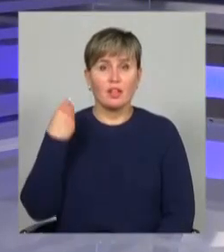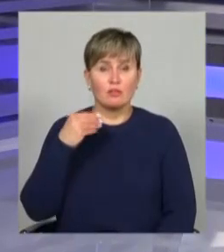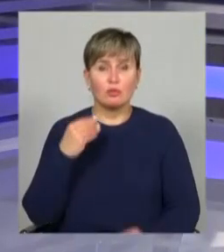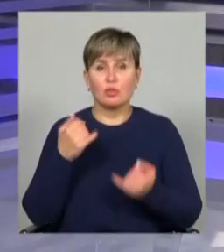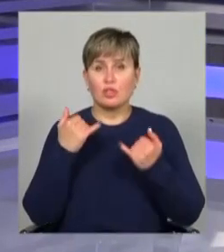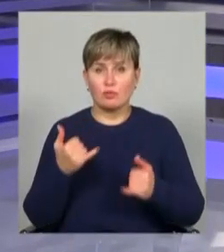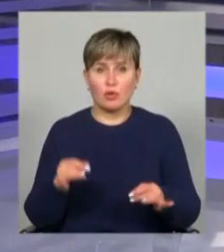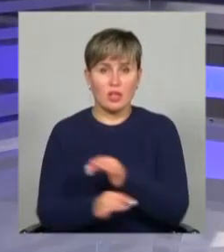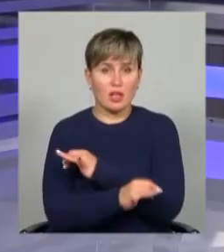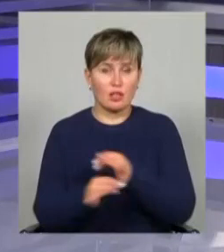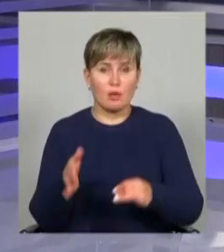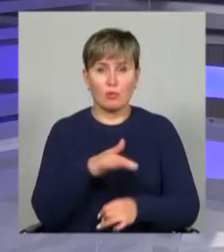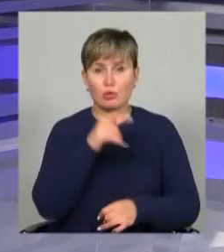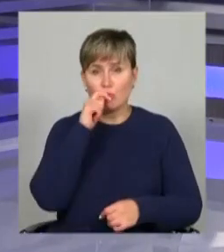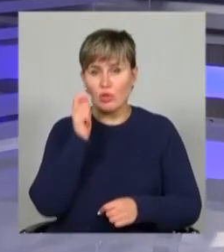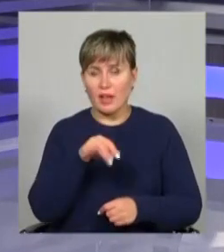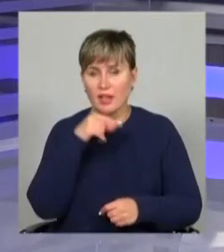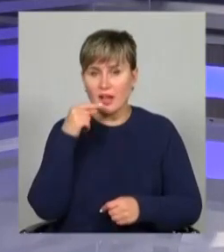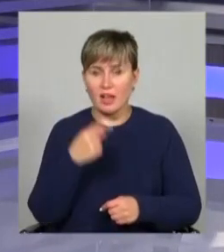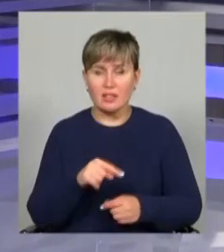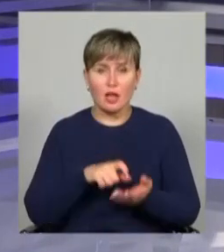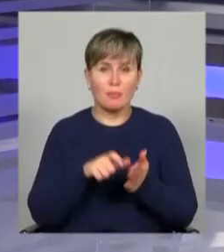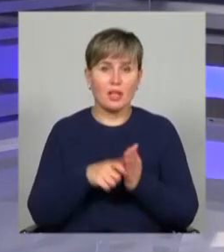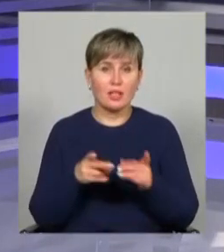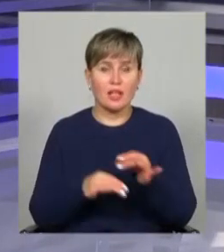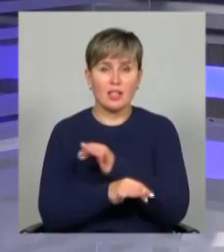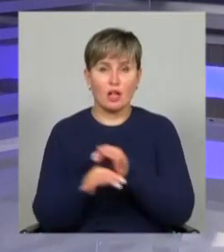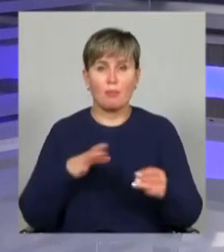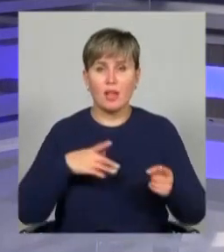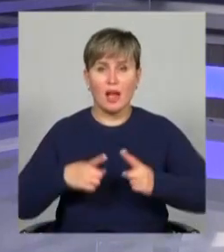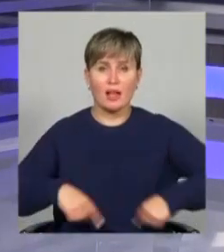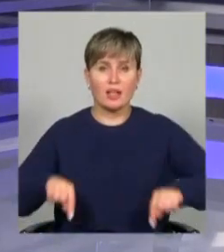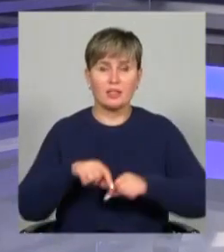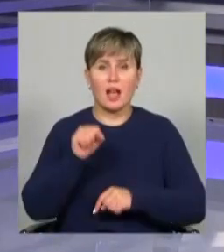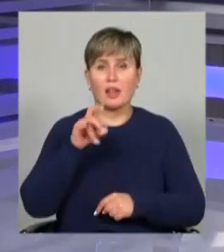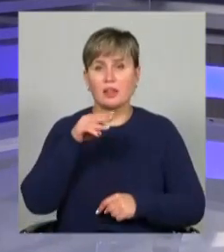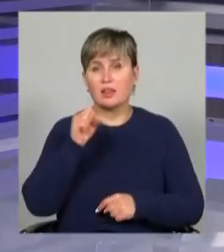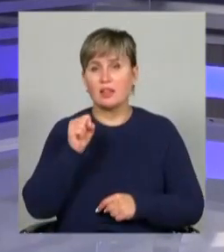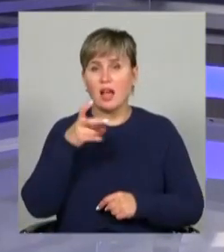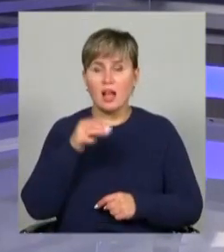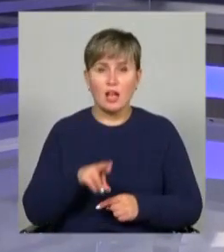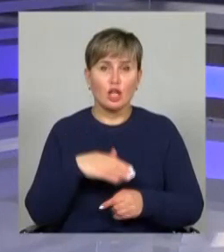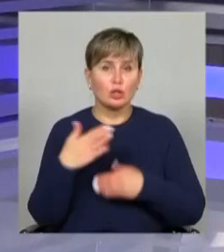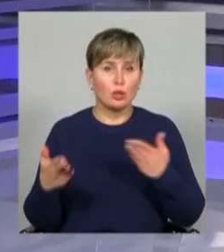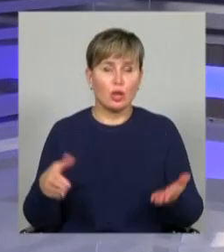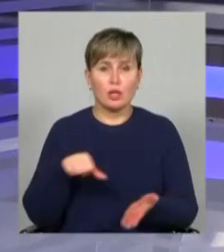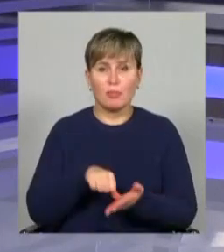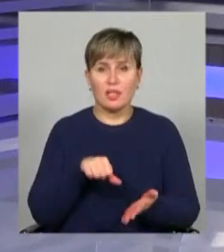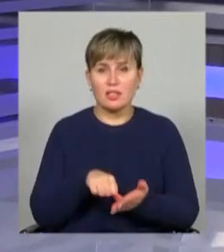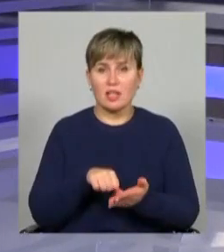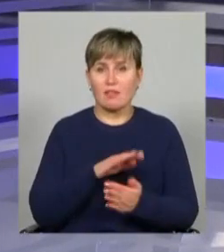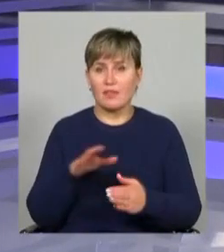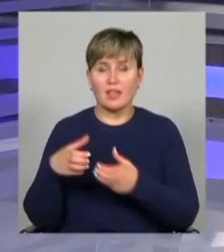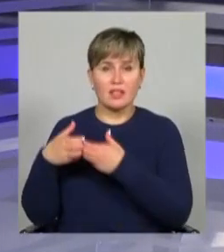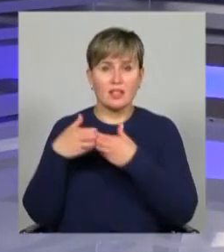прошли переговоры между Украиной и Россией. Площадка для диалога была организована в Анталии. На этот раз стороны представили не